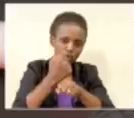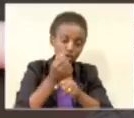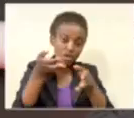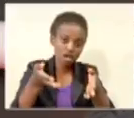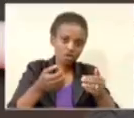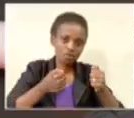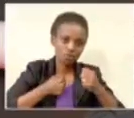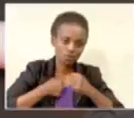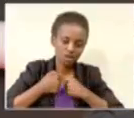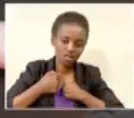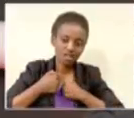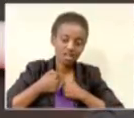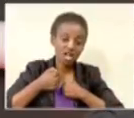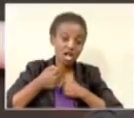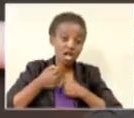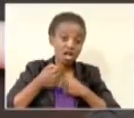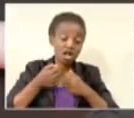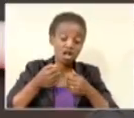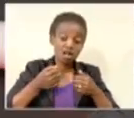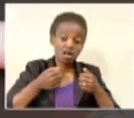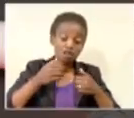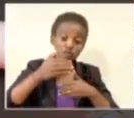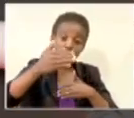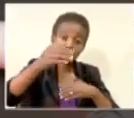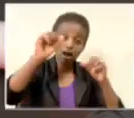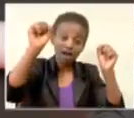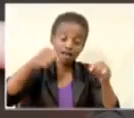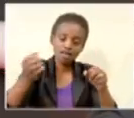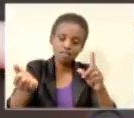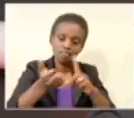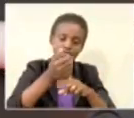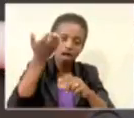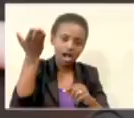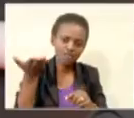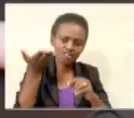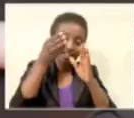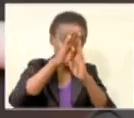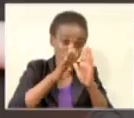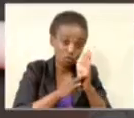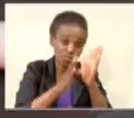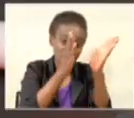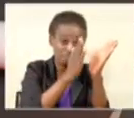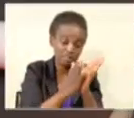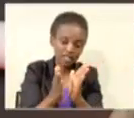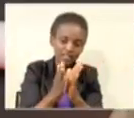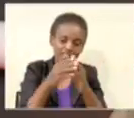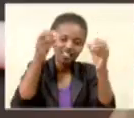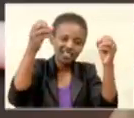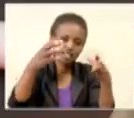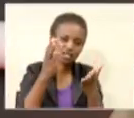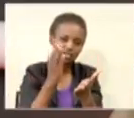Rwanda yego umunyarwanda wese mu minsi iri imbere araba agafite gahunda uko iteganijwe biragaragara